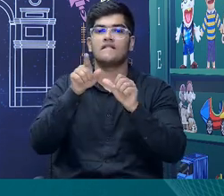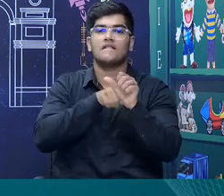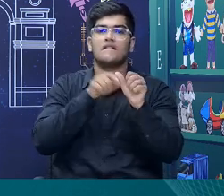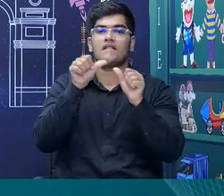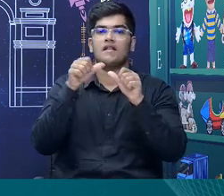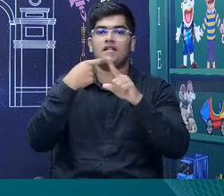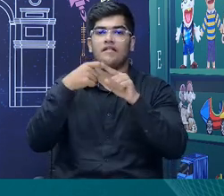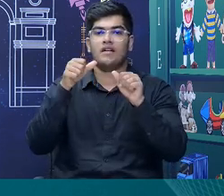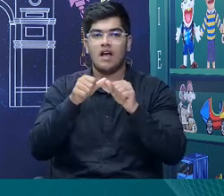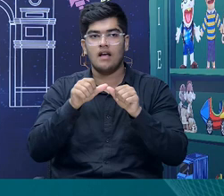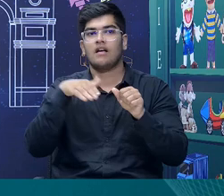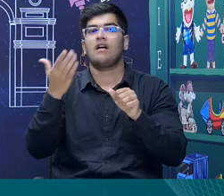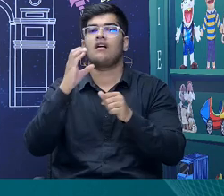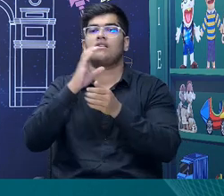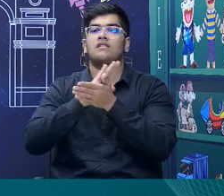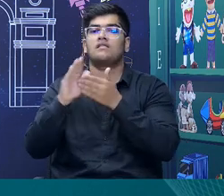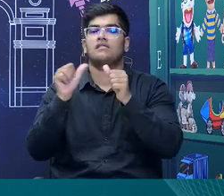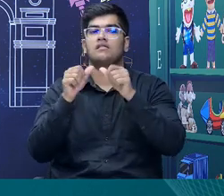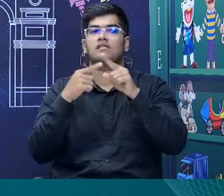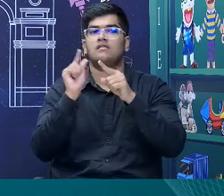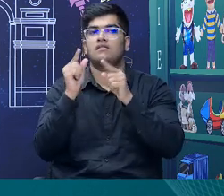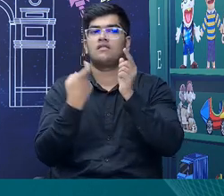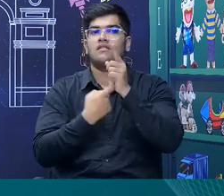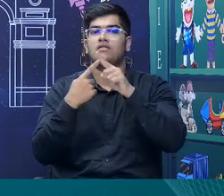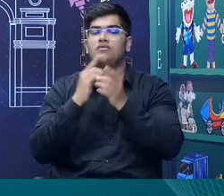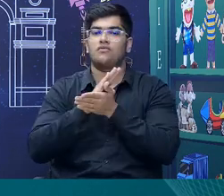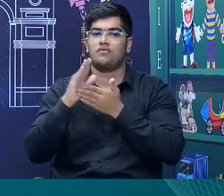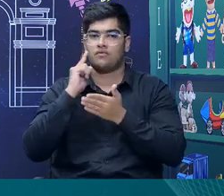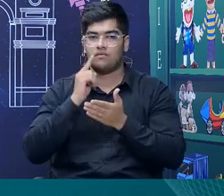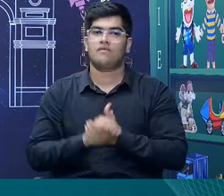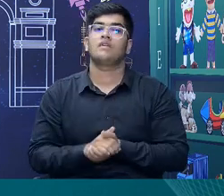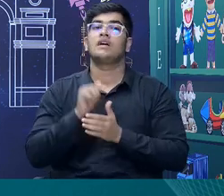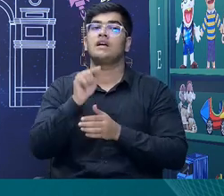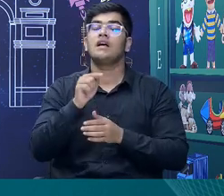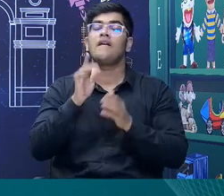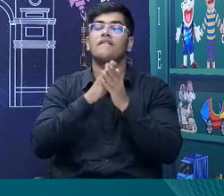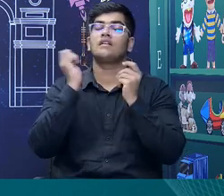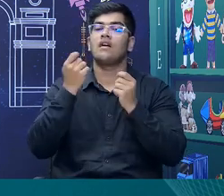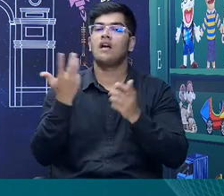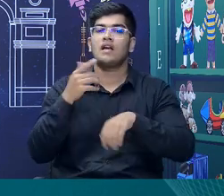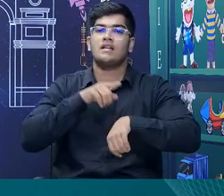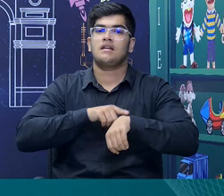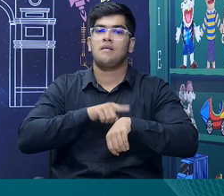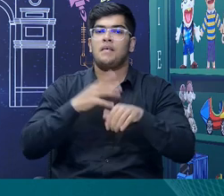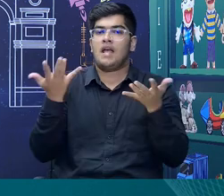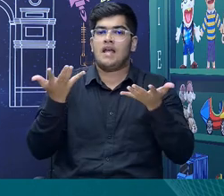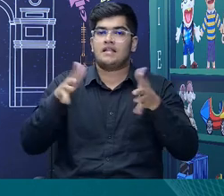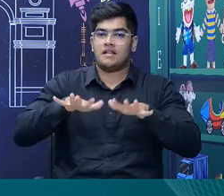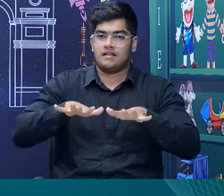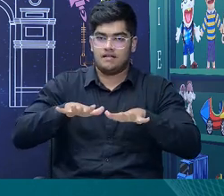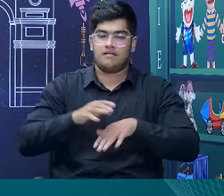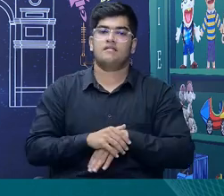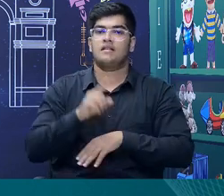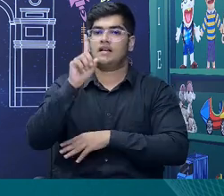जी का दूसरा नाम विनायक भी है और यह 10 दोनों का त्योहार होता है आईटी इसे एन 10 डेज